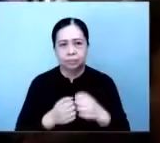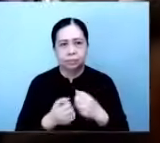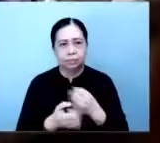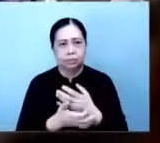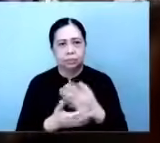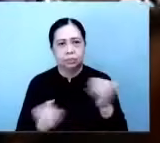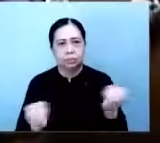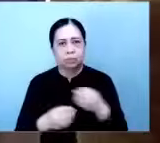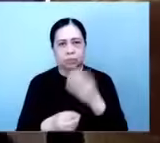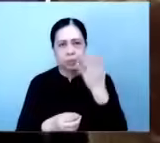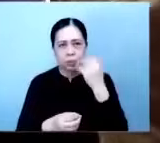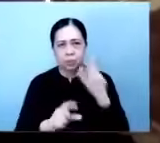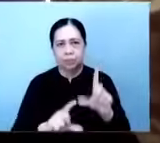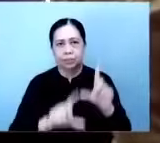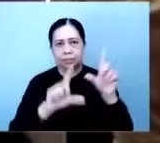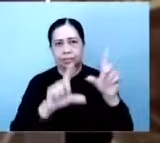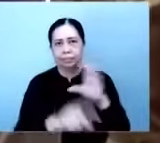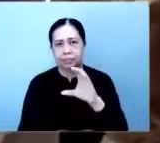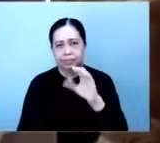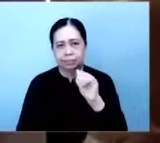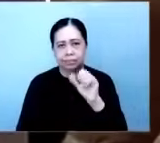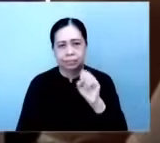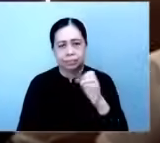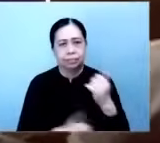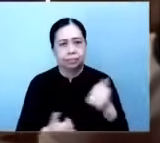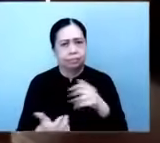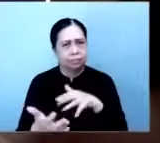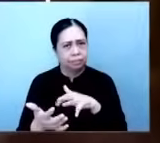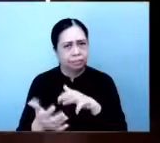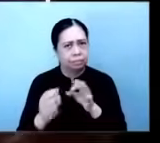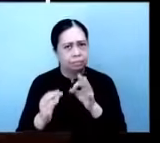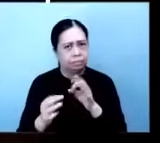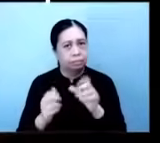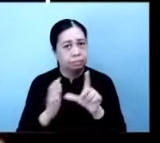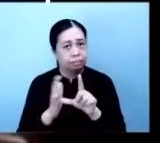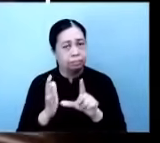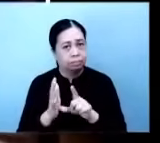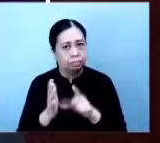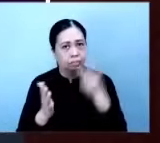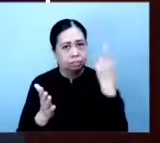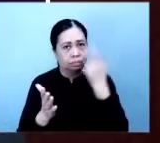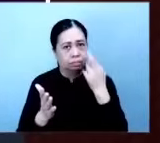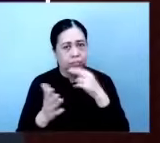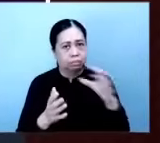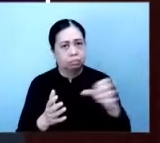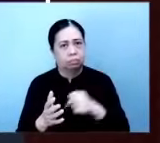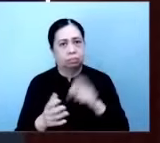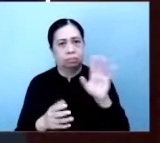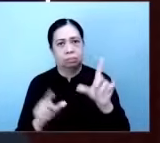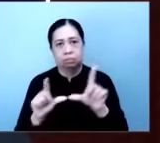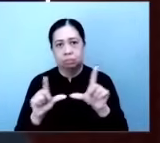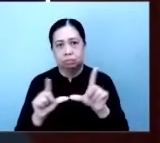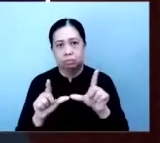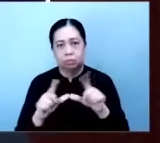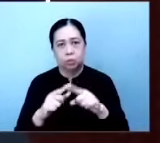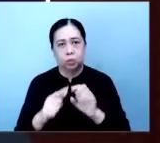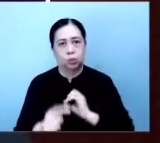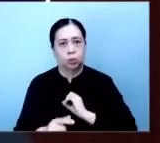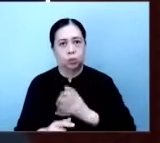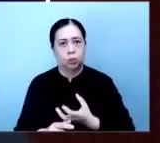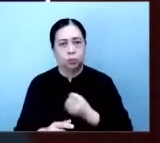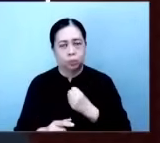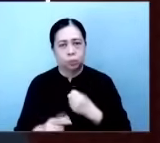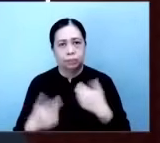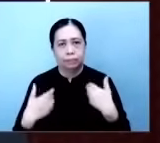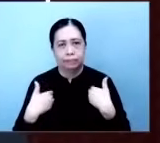kinakaharap na kaso ni Quiboloy. Sa ngayon, pinag-aaralan pa kung may legal na basihan ang pag-revoke sa kanyang license to own and possess